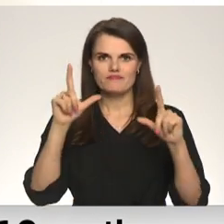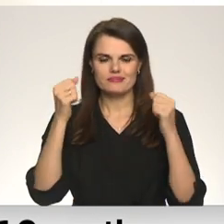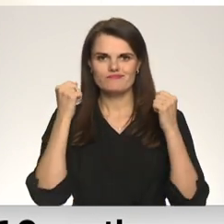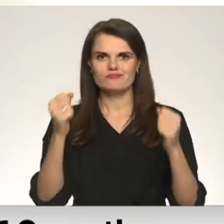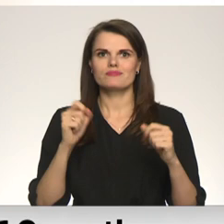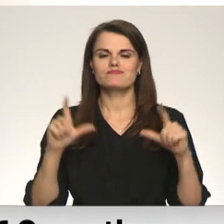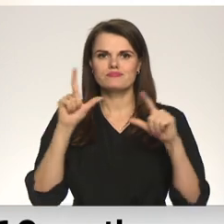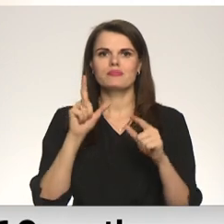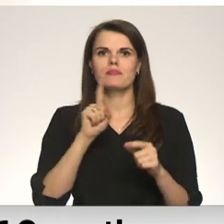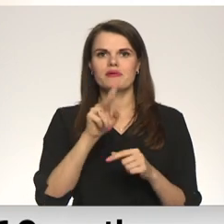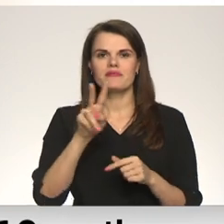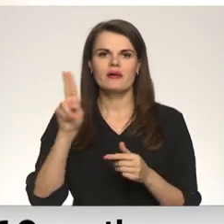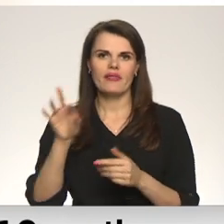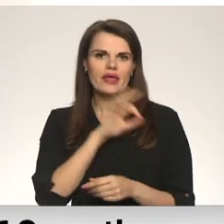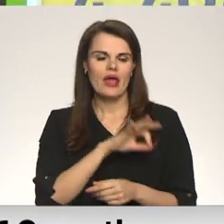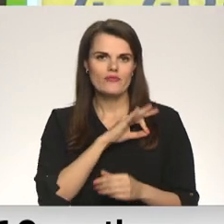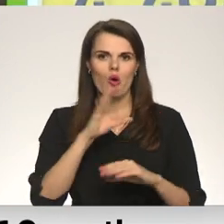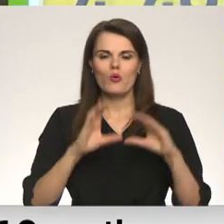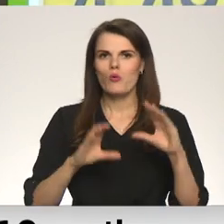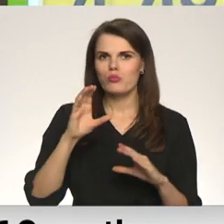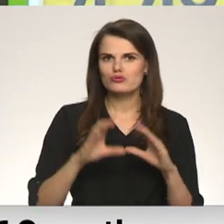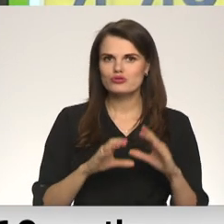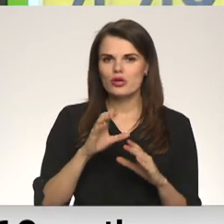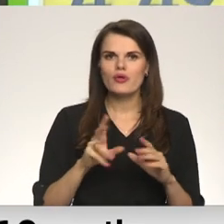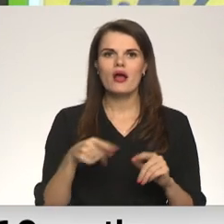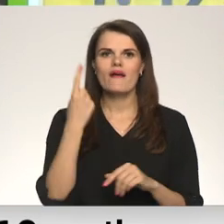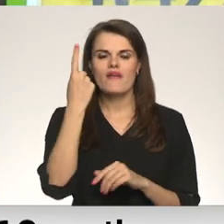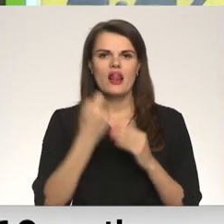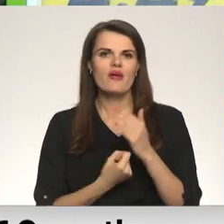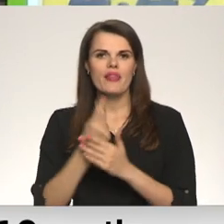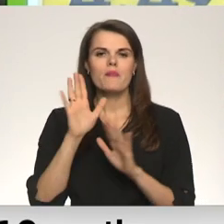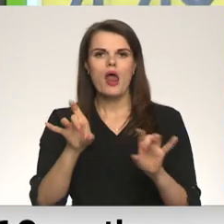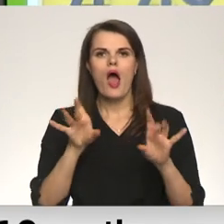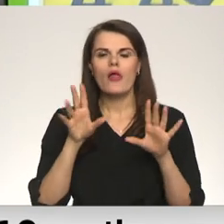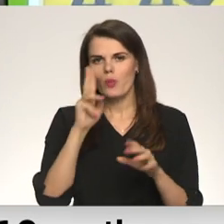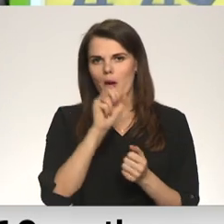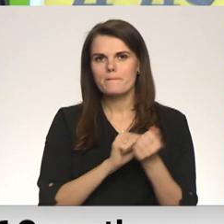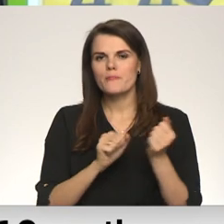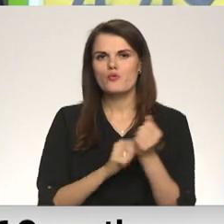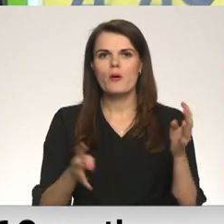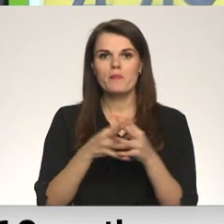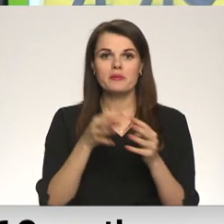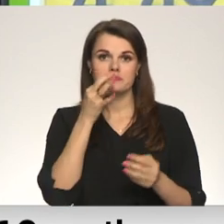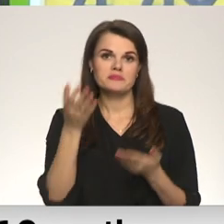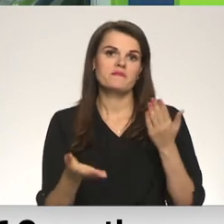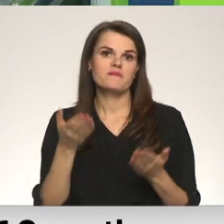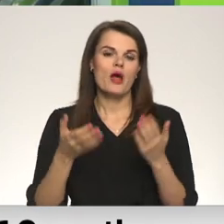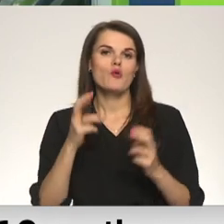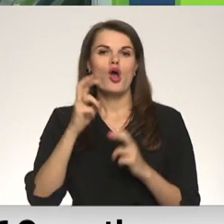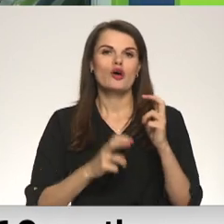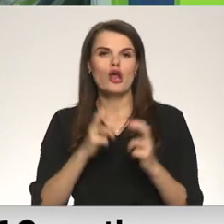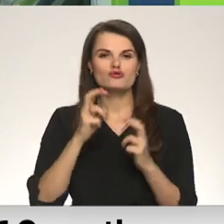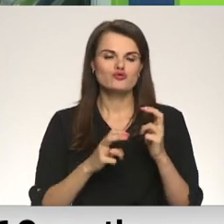palielinājis pievienotās vērtības nodokļa ienākumus budžetā. Kā vēl vienu iemeslu, lai atteiktos no bio pieaugumu, min iespēja piemēram saržoto